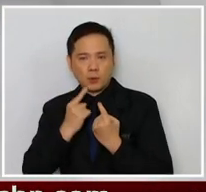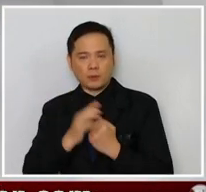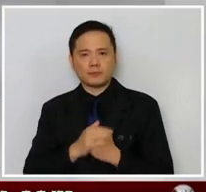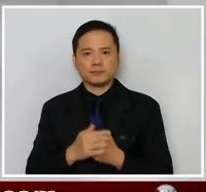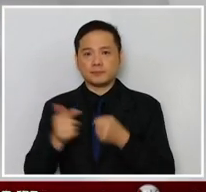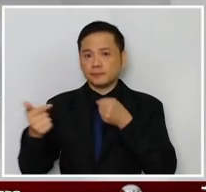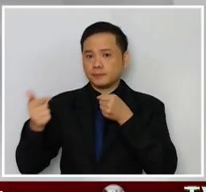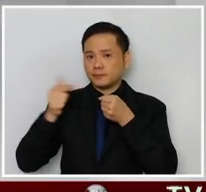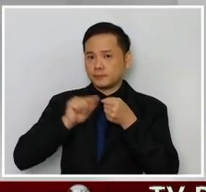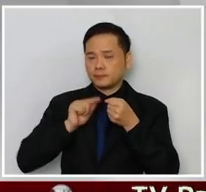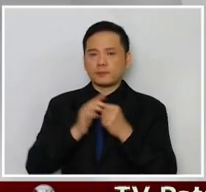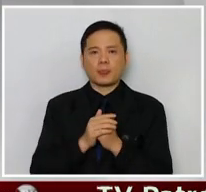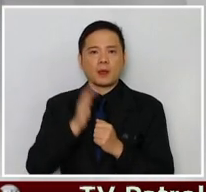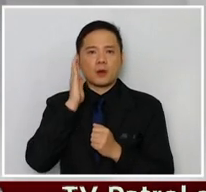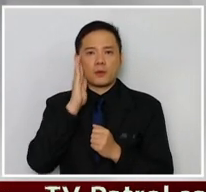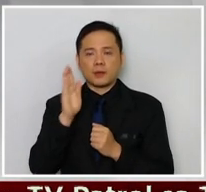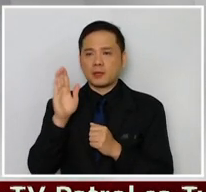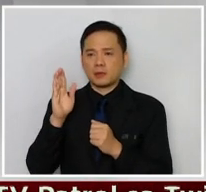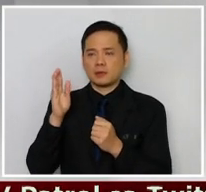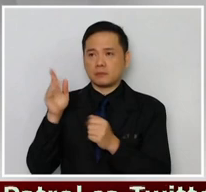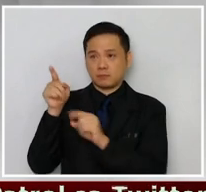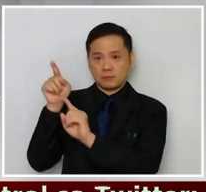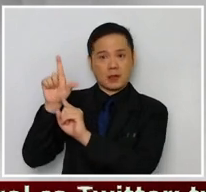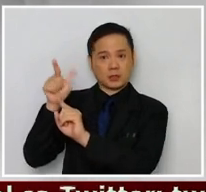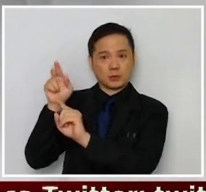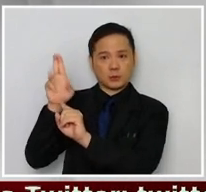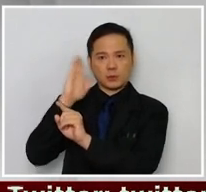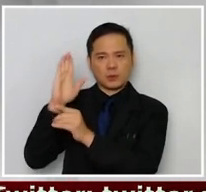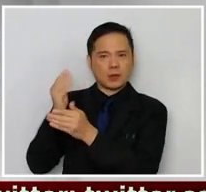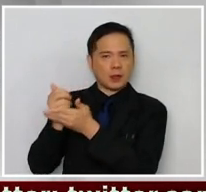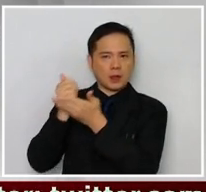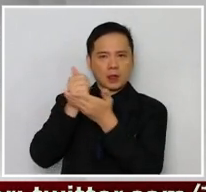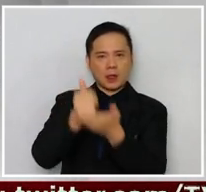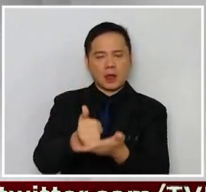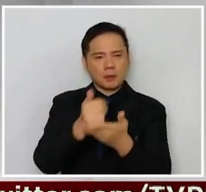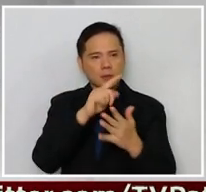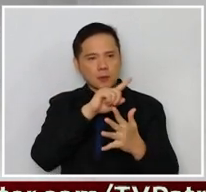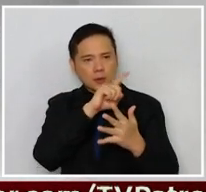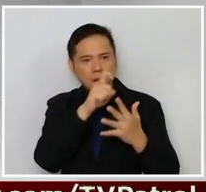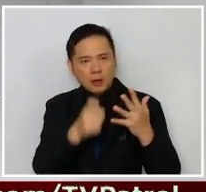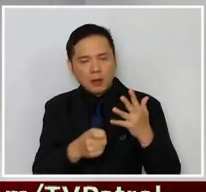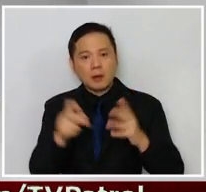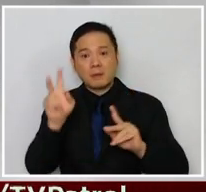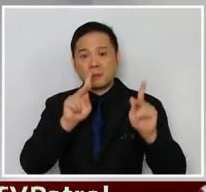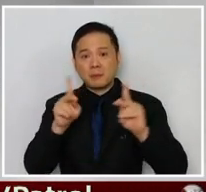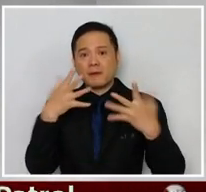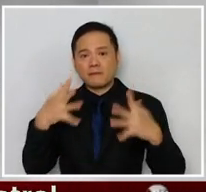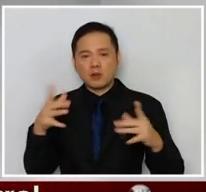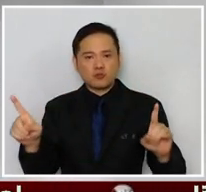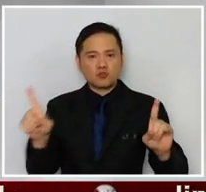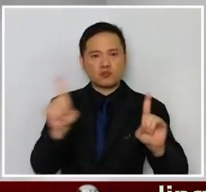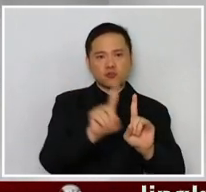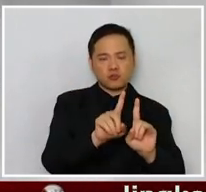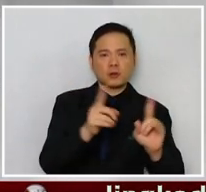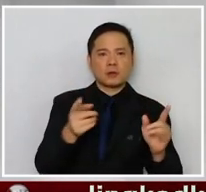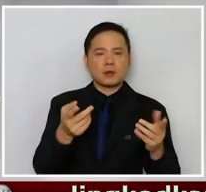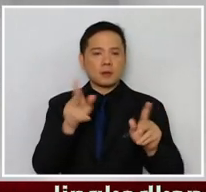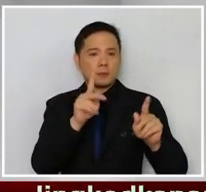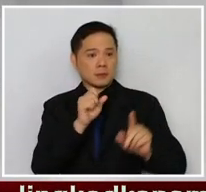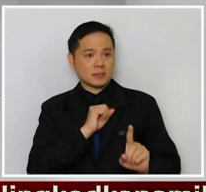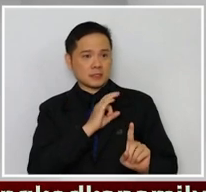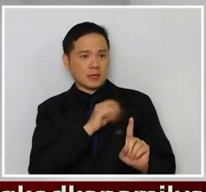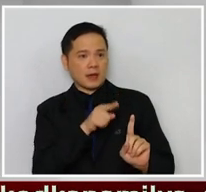local at national government para sa contact tracing sa mga pasaherong posibleng nakasalamuha na mga tripulante na nagpositibo